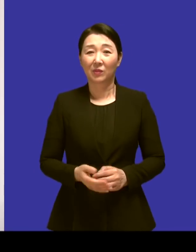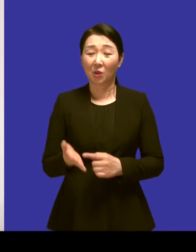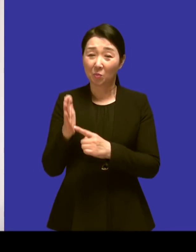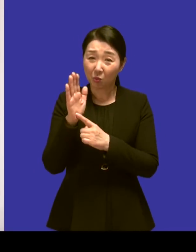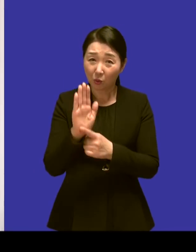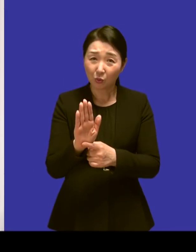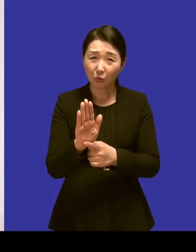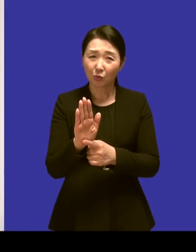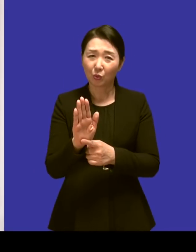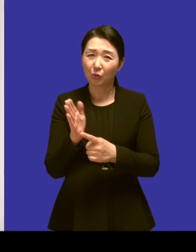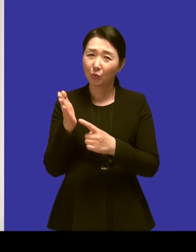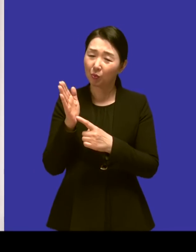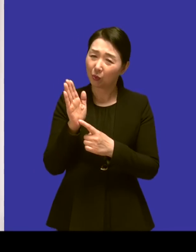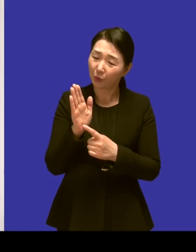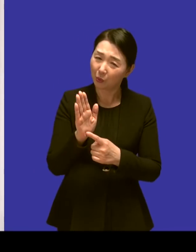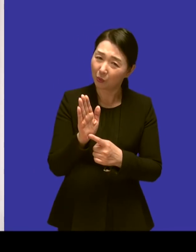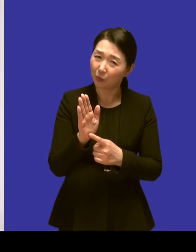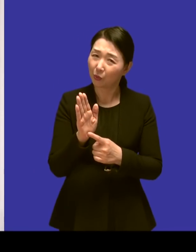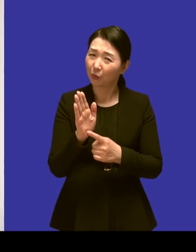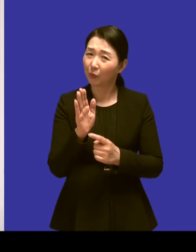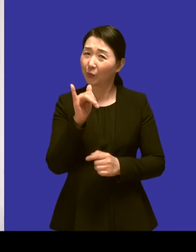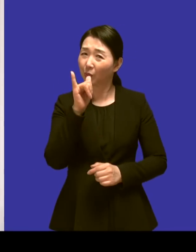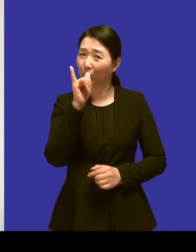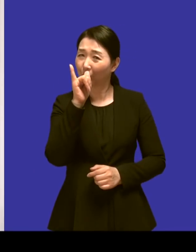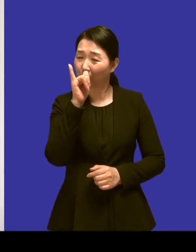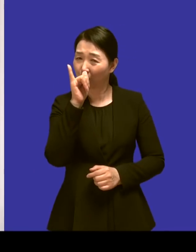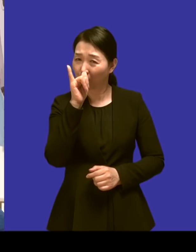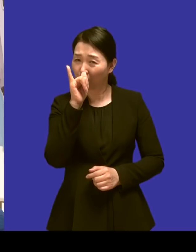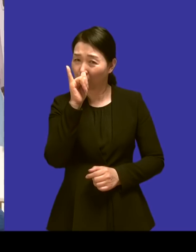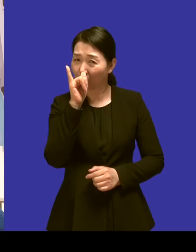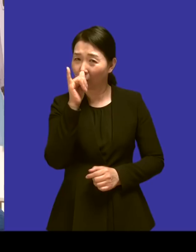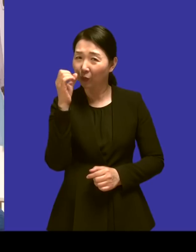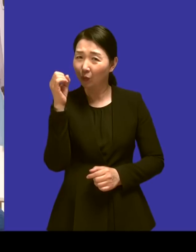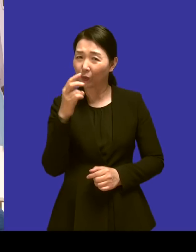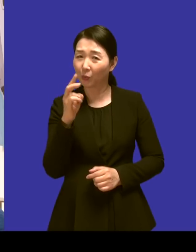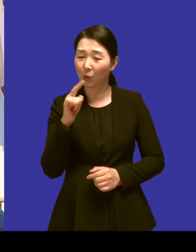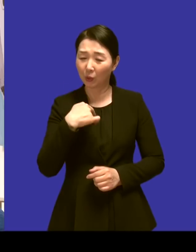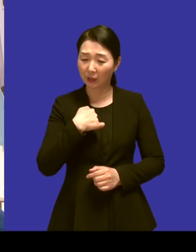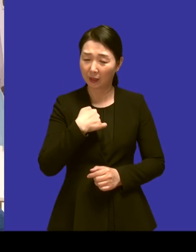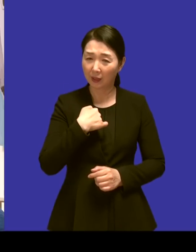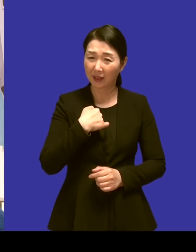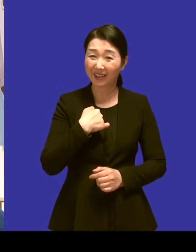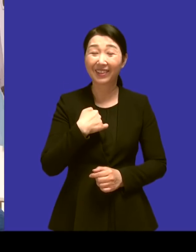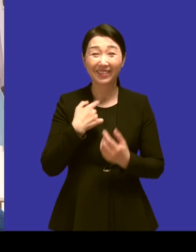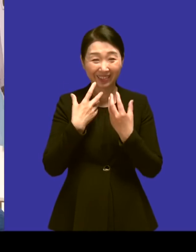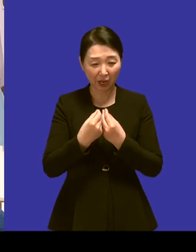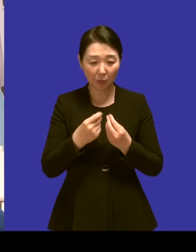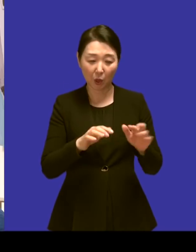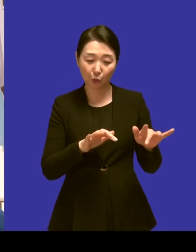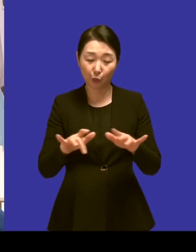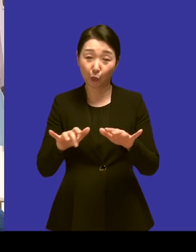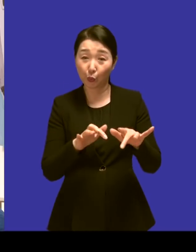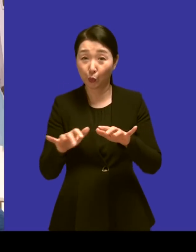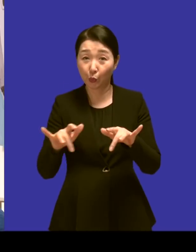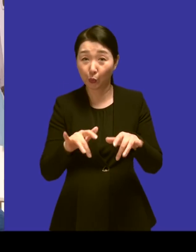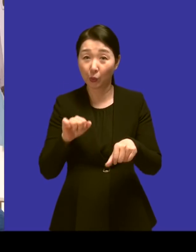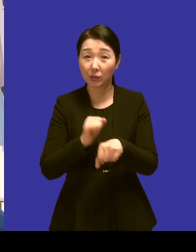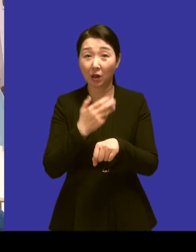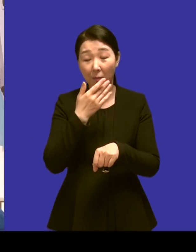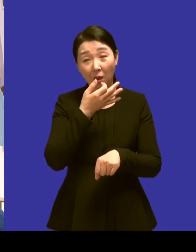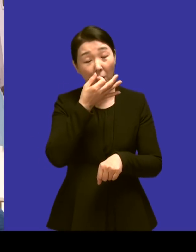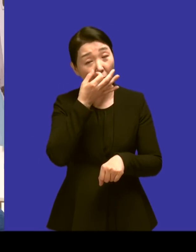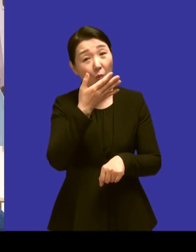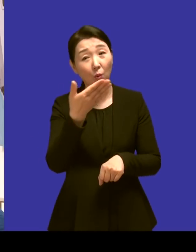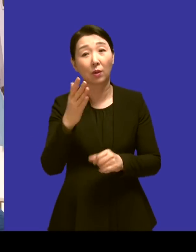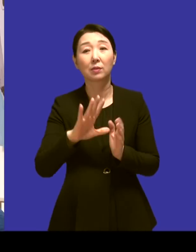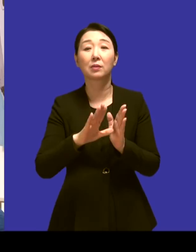네, 그렇죠. 표출된 것 같은 경우에, 그러니까 어떤 제가 연주를 할 수 있다는 거를